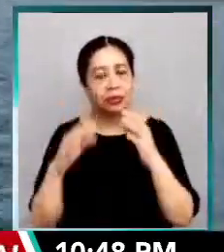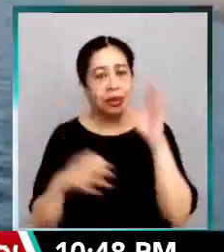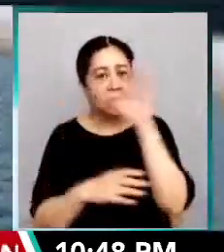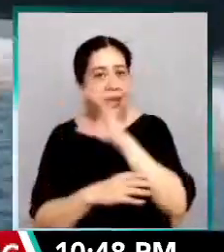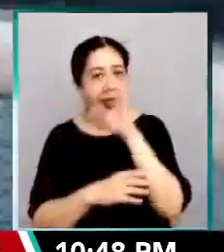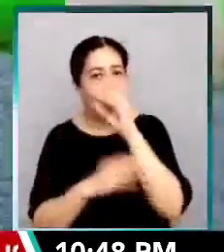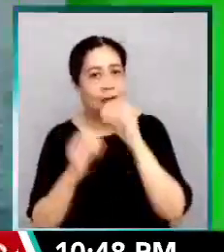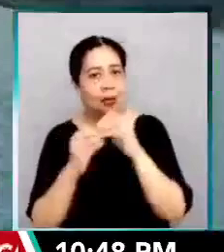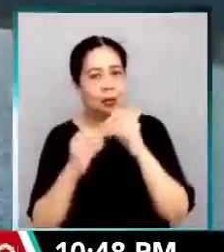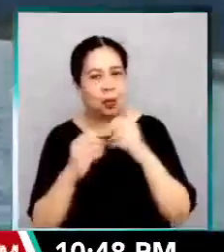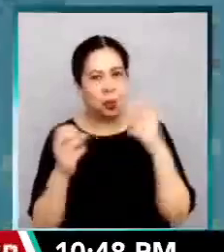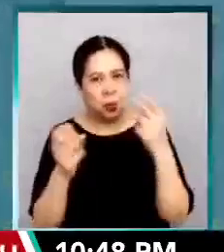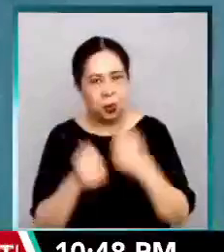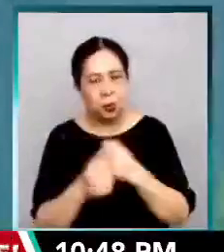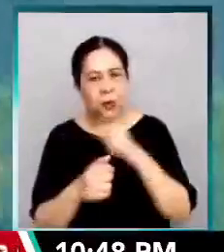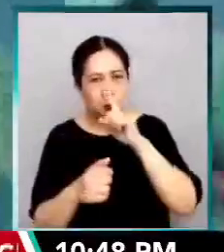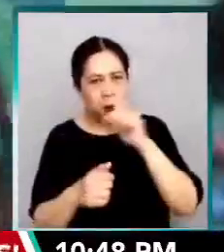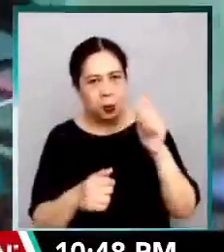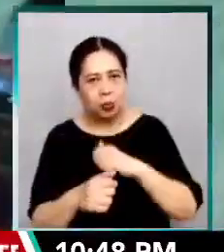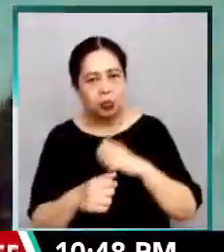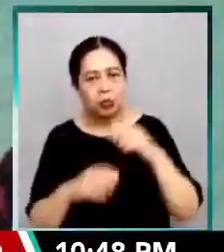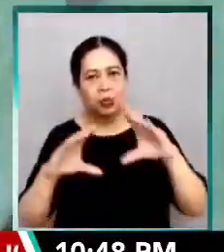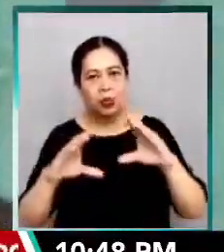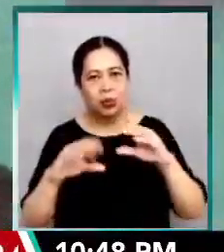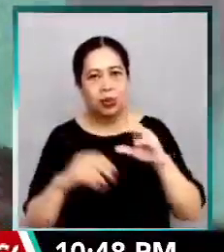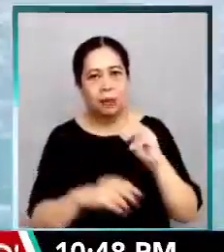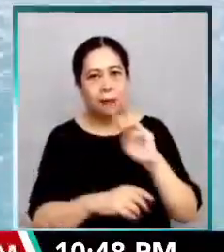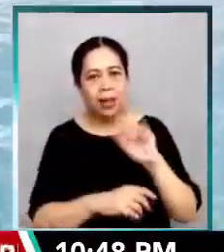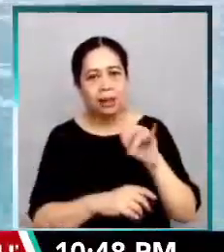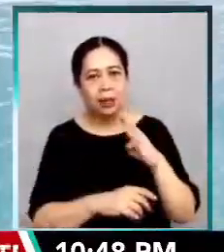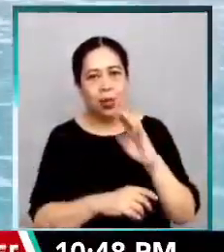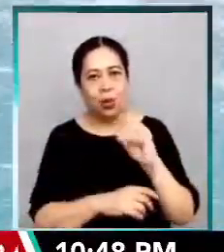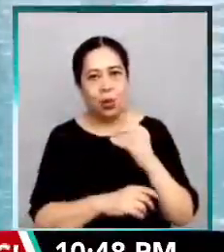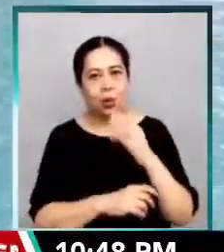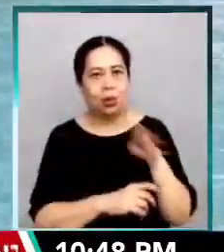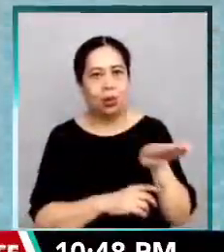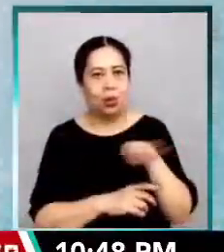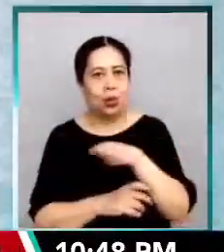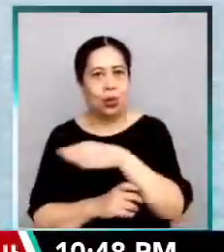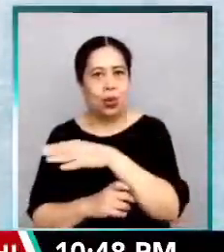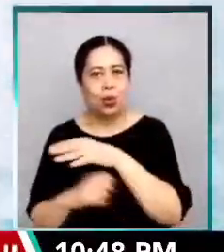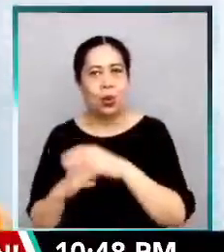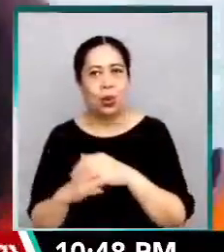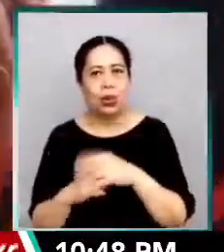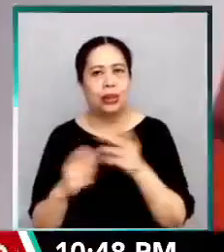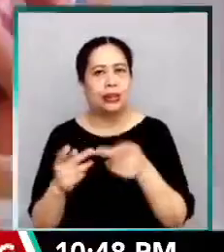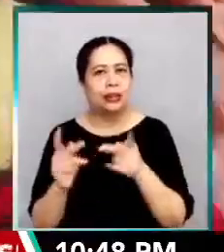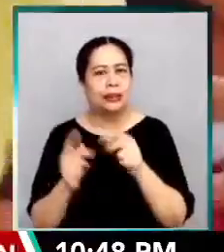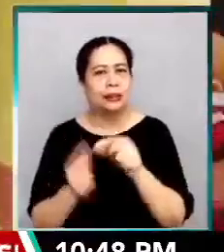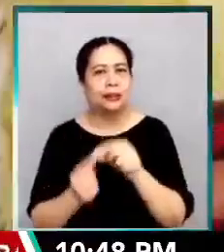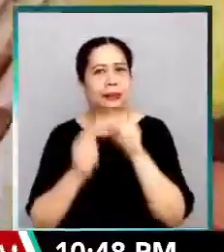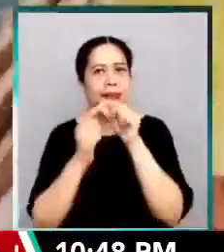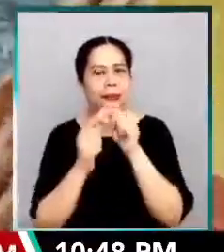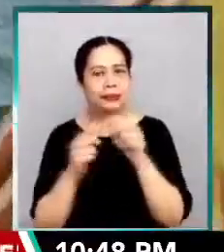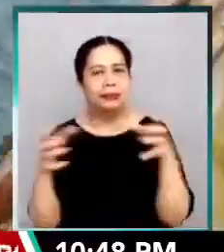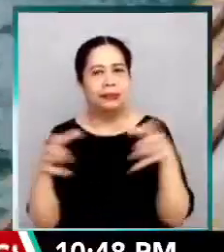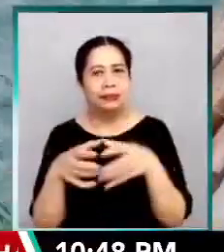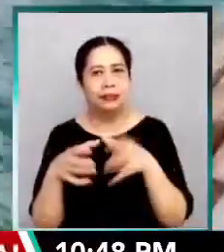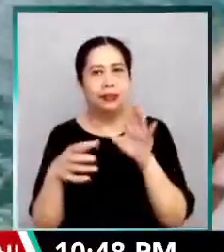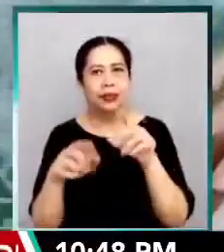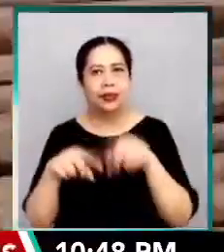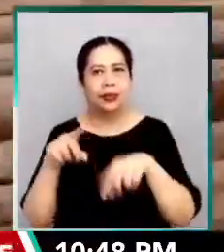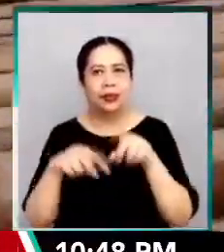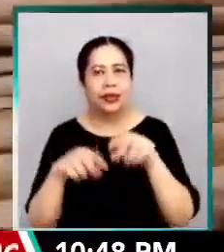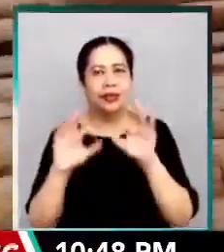extreme, sa floating cottage sa Maribuhok, Bohol magtungo. Parang ang exclusive na get-together with your friends and family